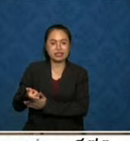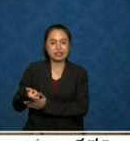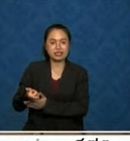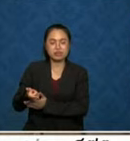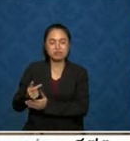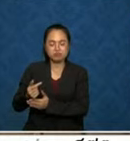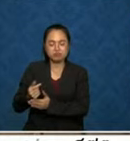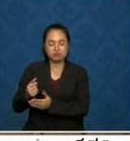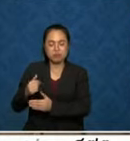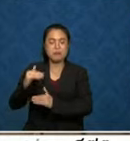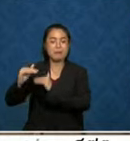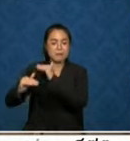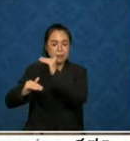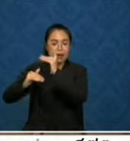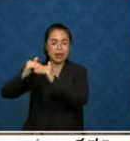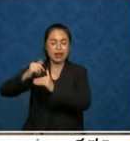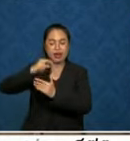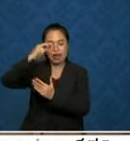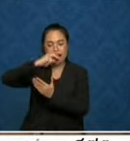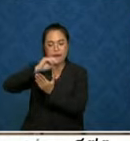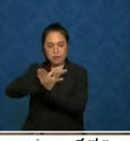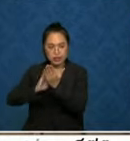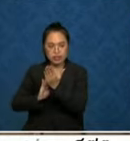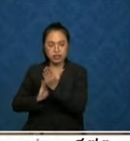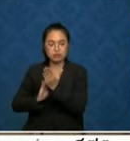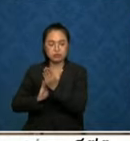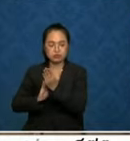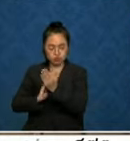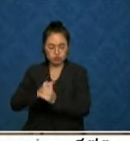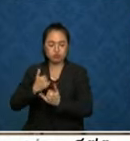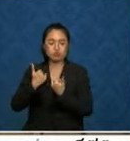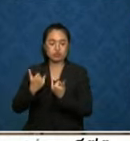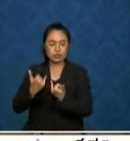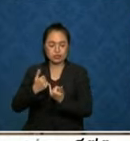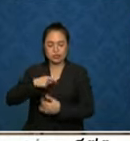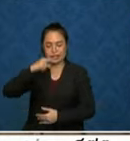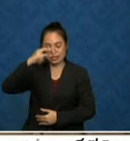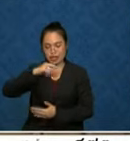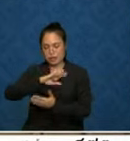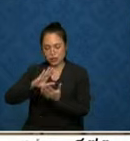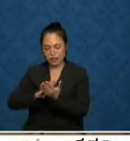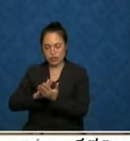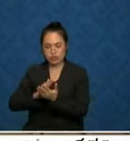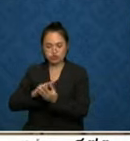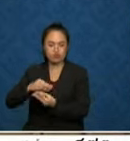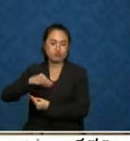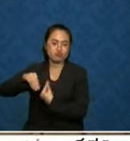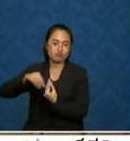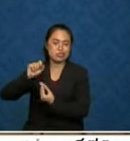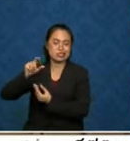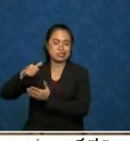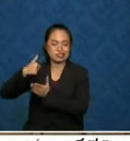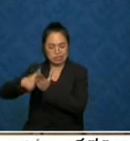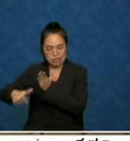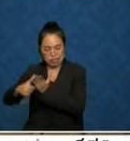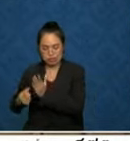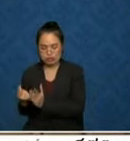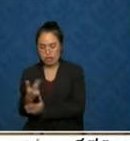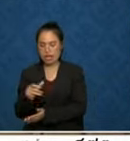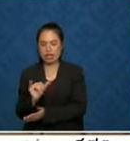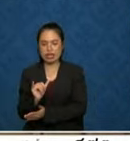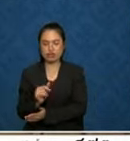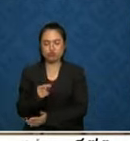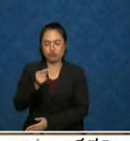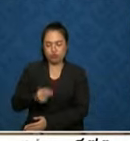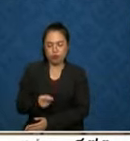นาประเทศบ้านเมืองของเราทุกวันนี้ประเทศไทยการค้าและธุรกิจหลายชนิดยังอยู่นอกระบบภาษีเราจะต้องมามีความ